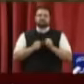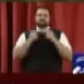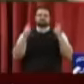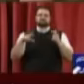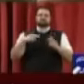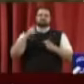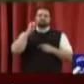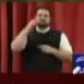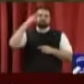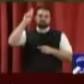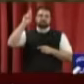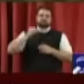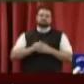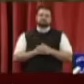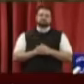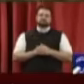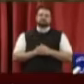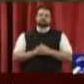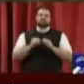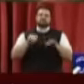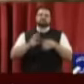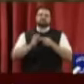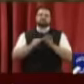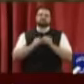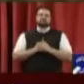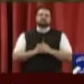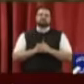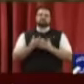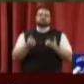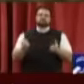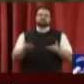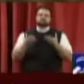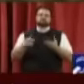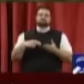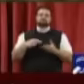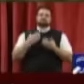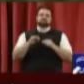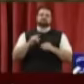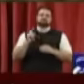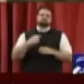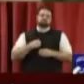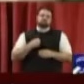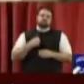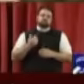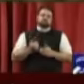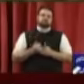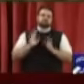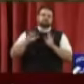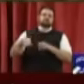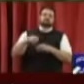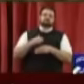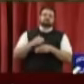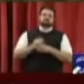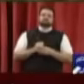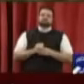responsabili, dragii, cum oameni. Asta înseamnă. Cât ce ușor este să devenim iresponsabili. Lasă că-mi dă Dumnezeu, lasă că mă